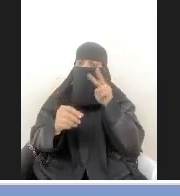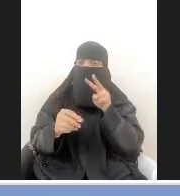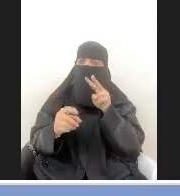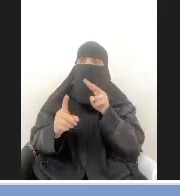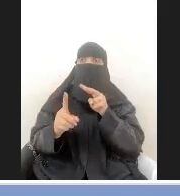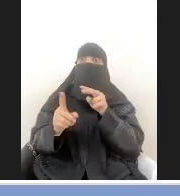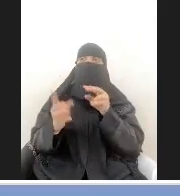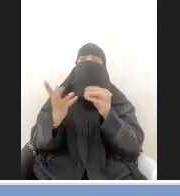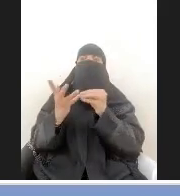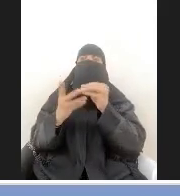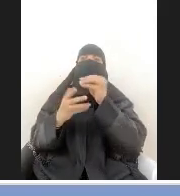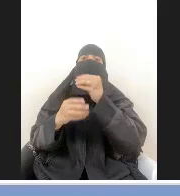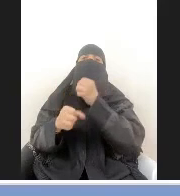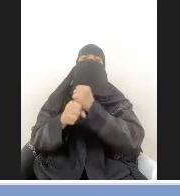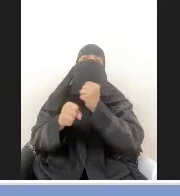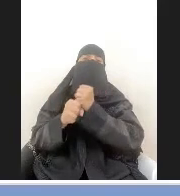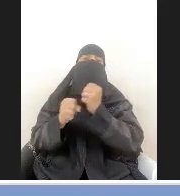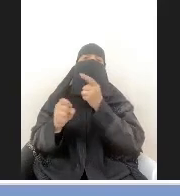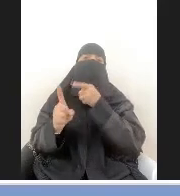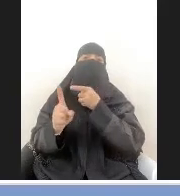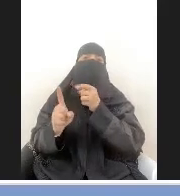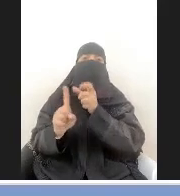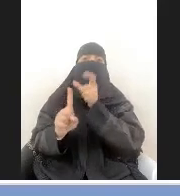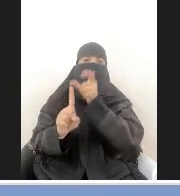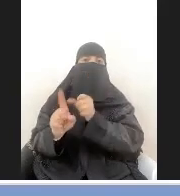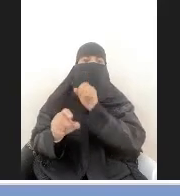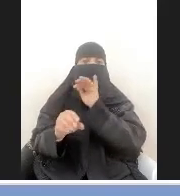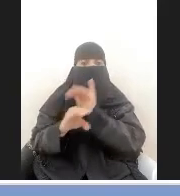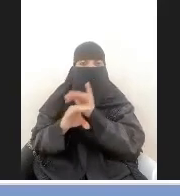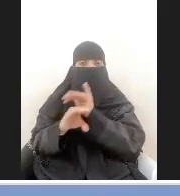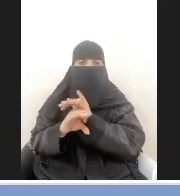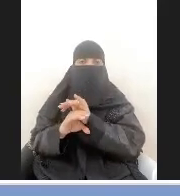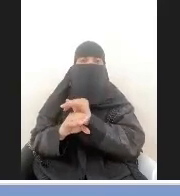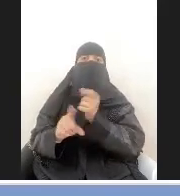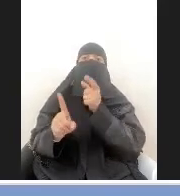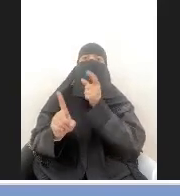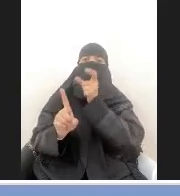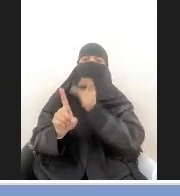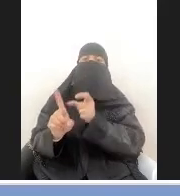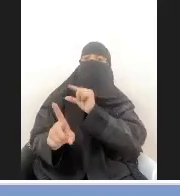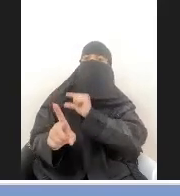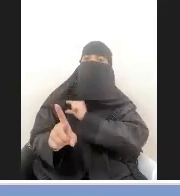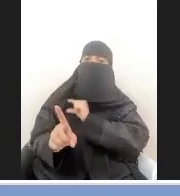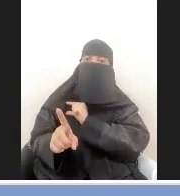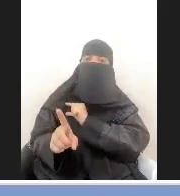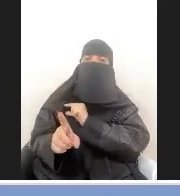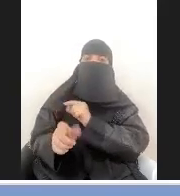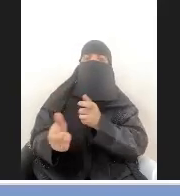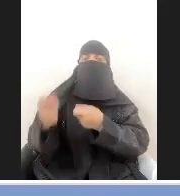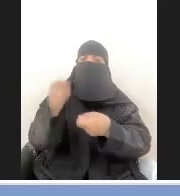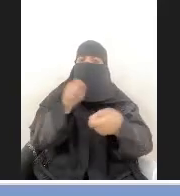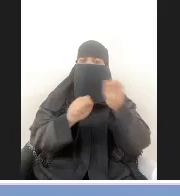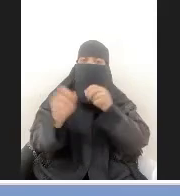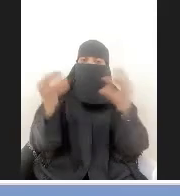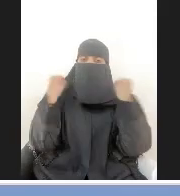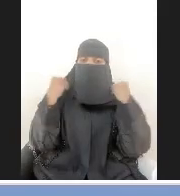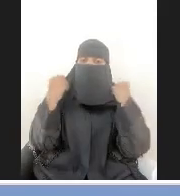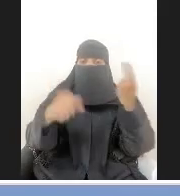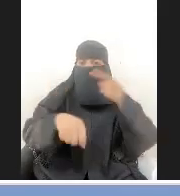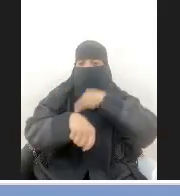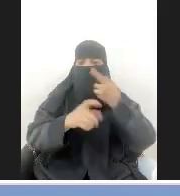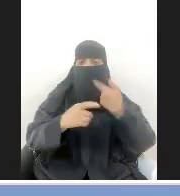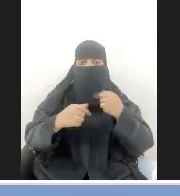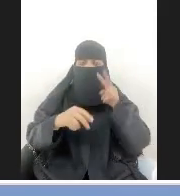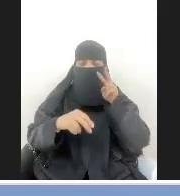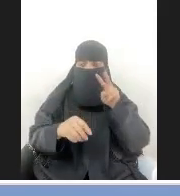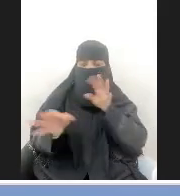المتعلم وتصميم الأنشطة. وقتها هيكون لما نيجي نحدد إيش